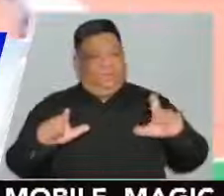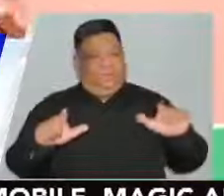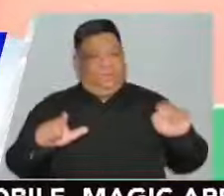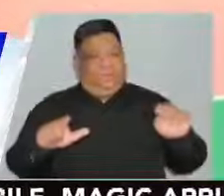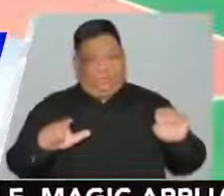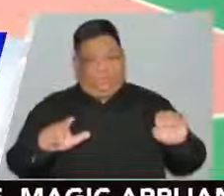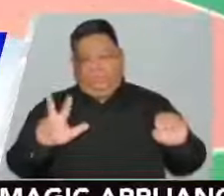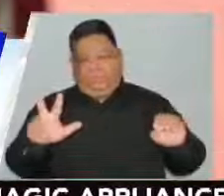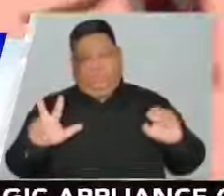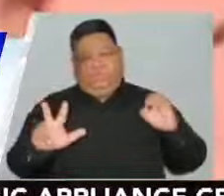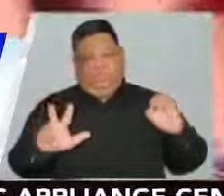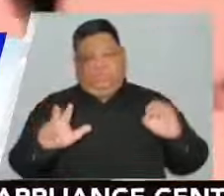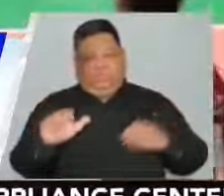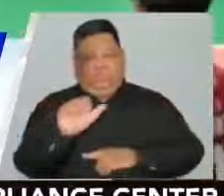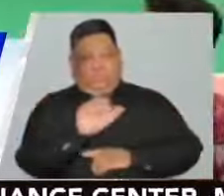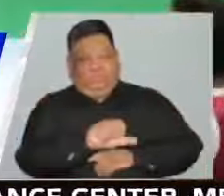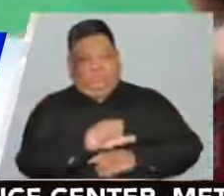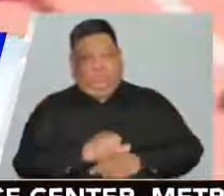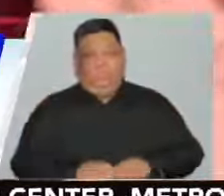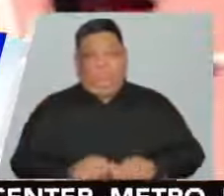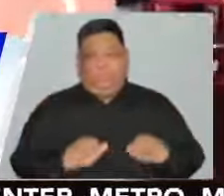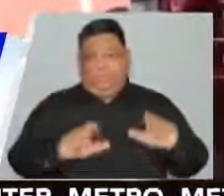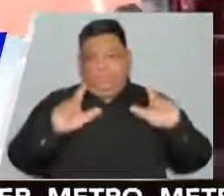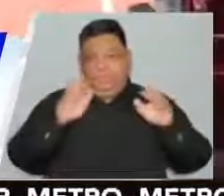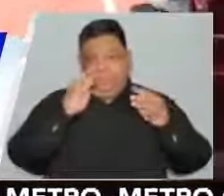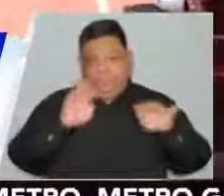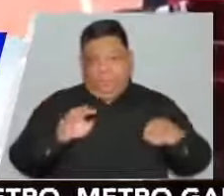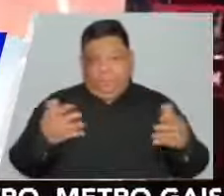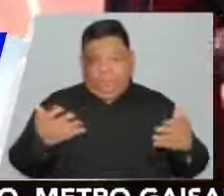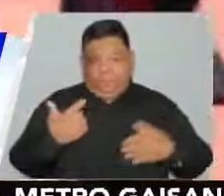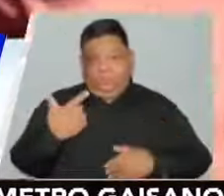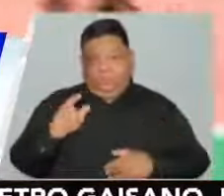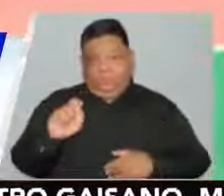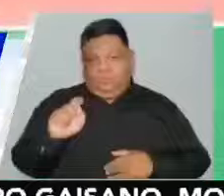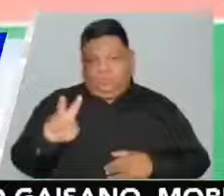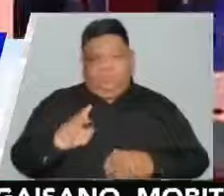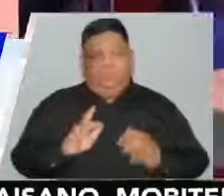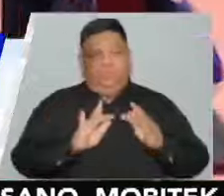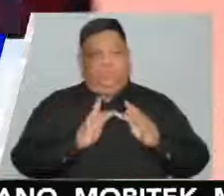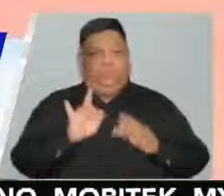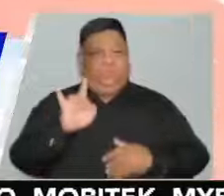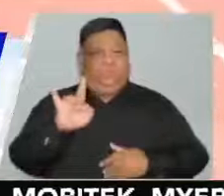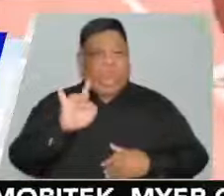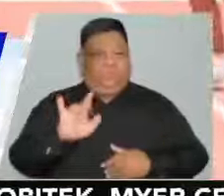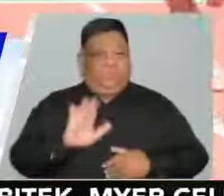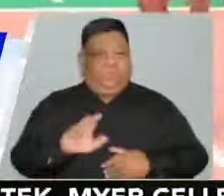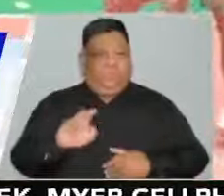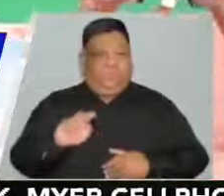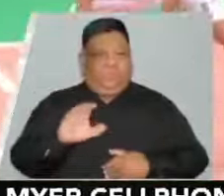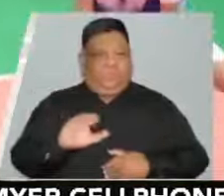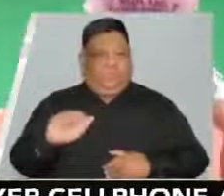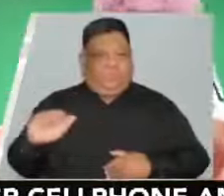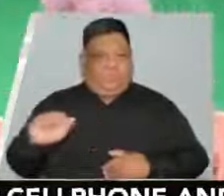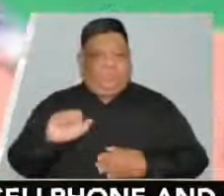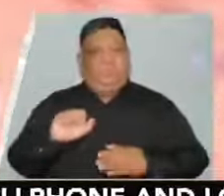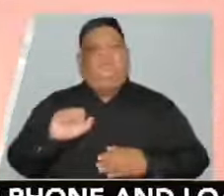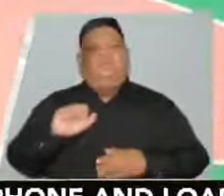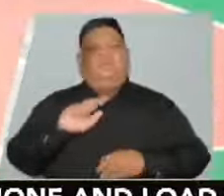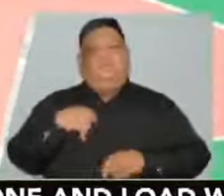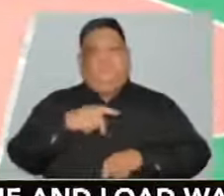mapapanood ang mga laro sa GTV, sa social media pages ng NCAA Philippines at GMA